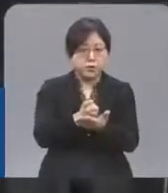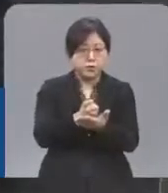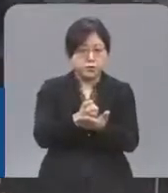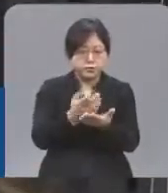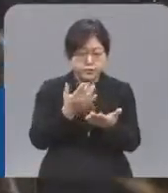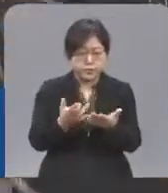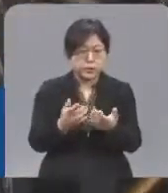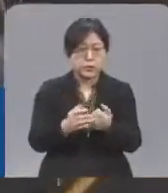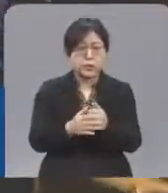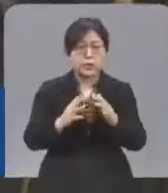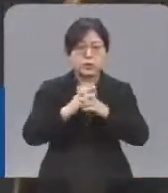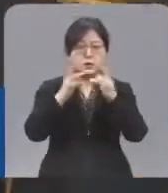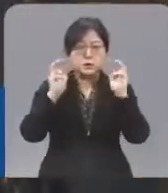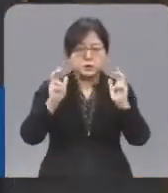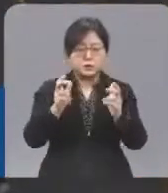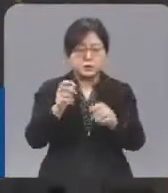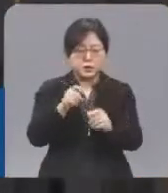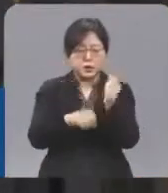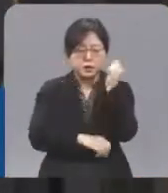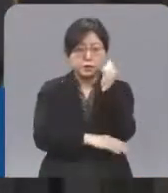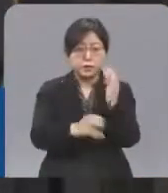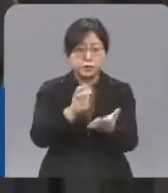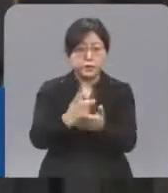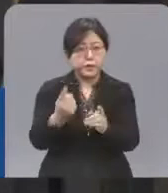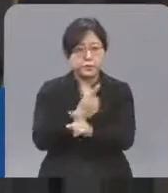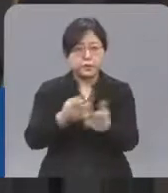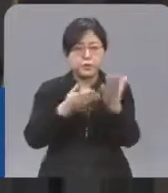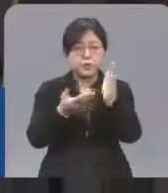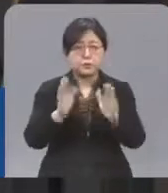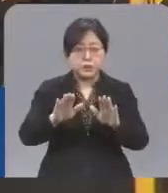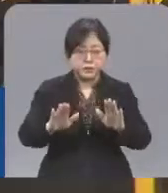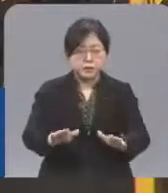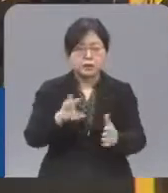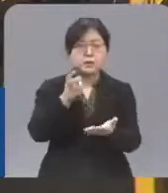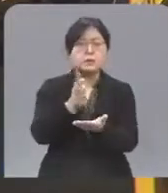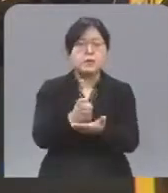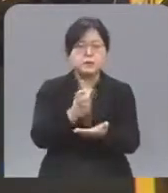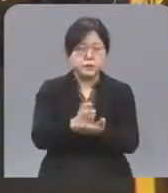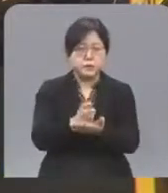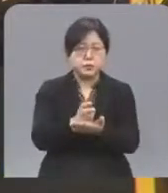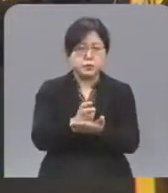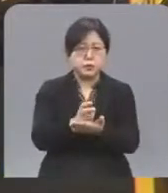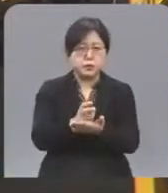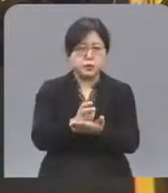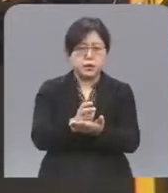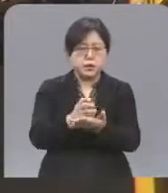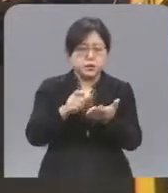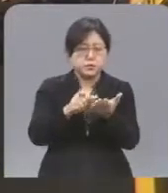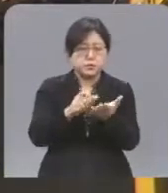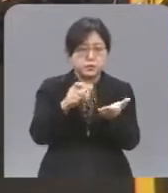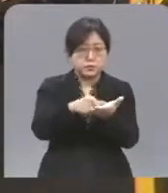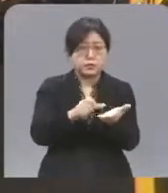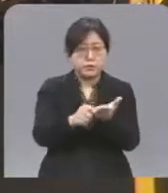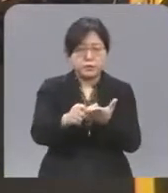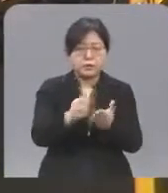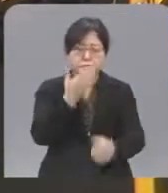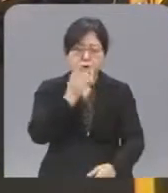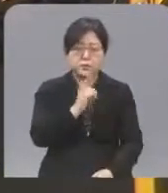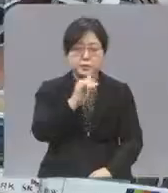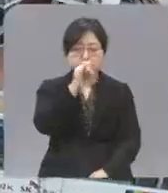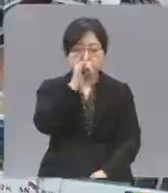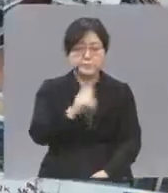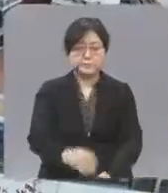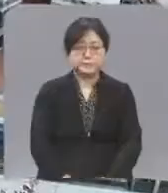이유로 건설산업기본법 개정을 요구하고 있지만 현행법으로도 현대산업개발에 대한 등록 말소가 가능하다고